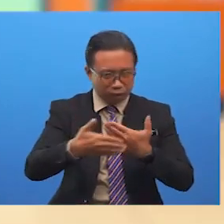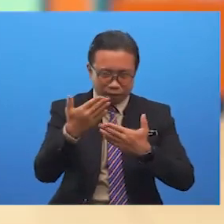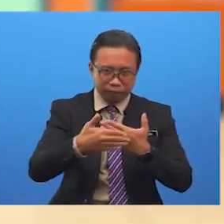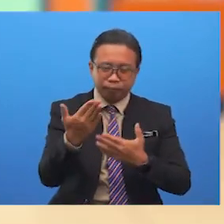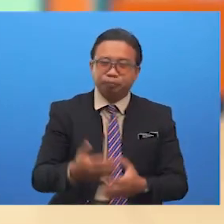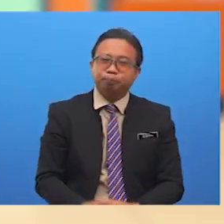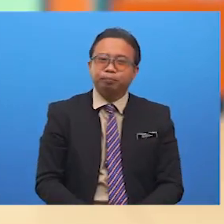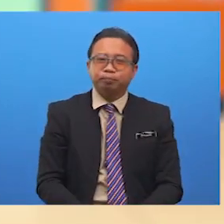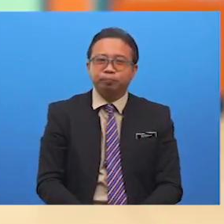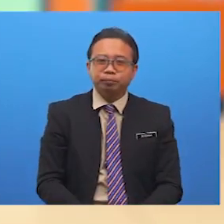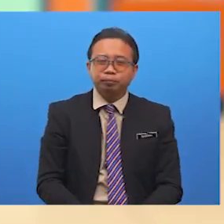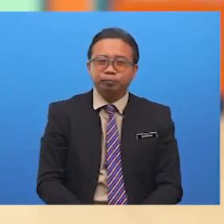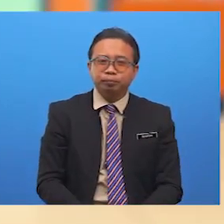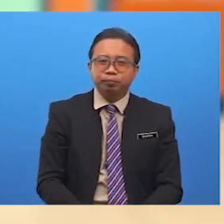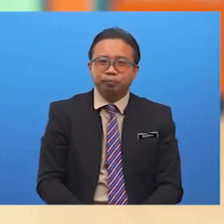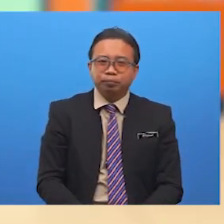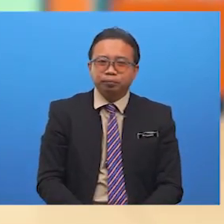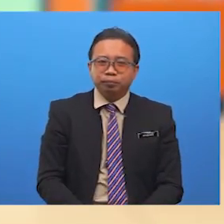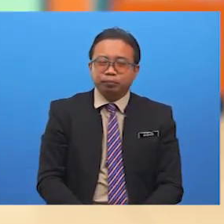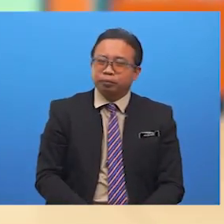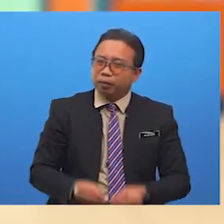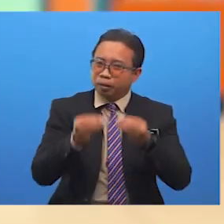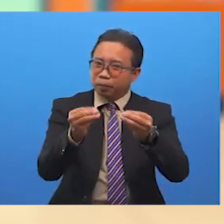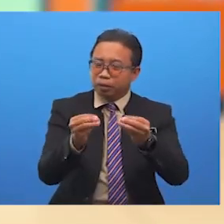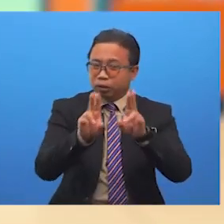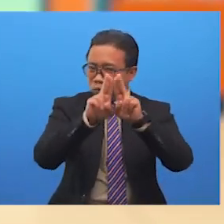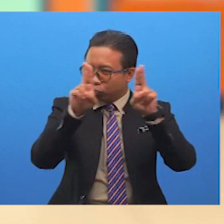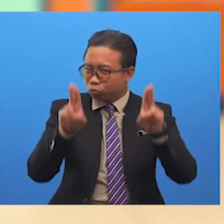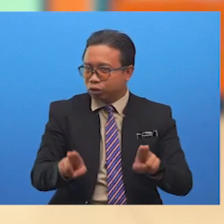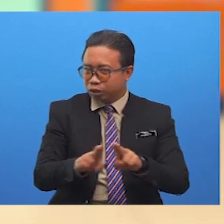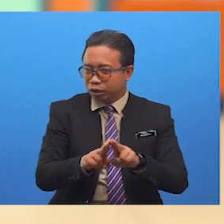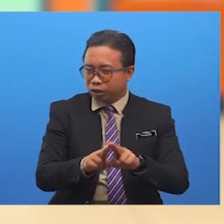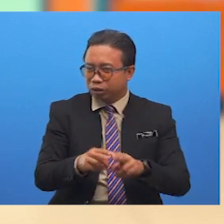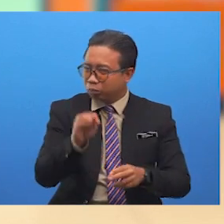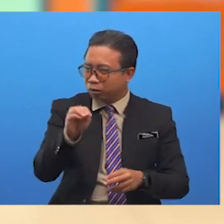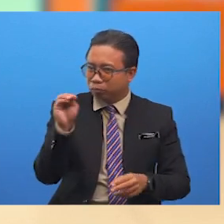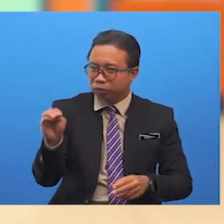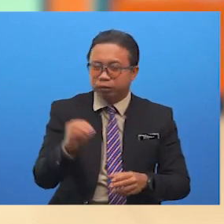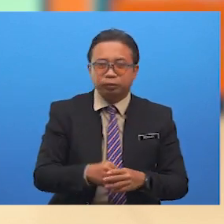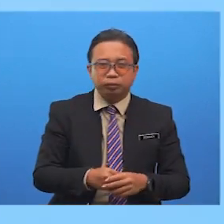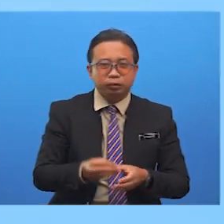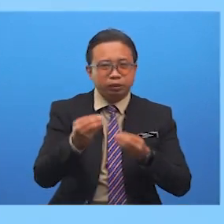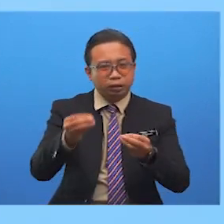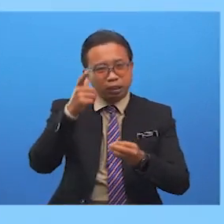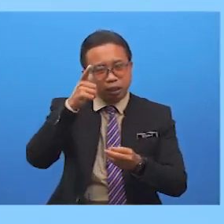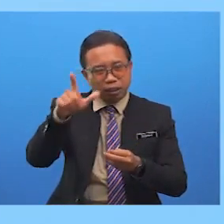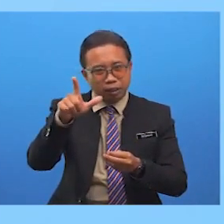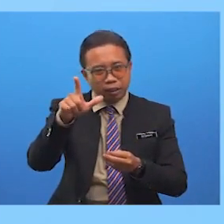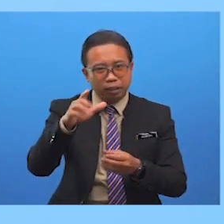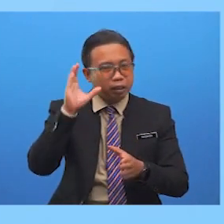bukan bailah murid-murid bagi menguji kefahaman murid-murid sila lihat